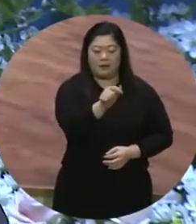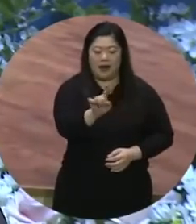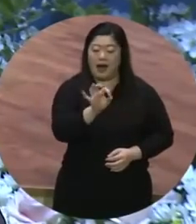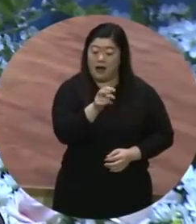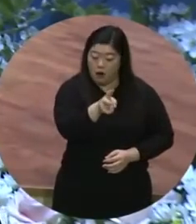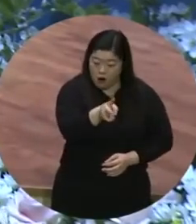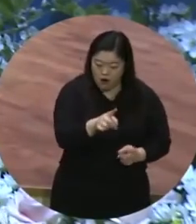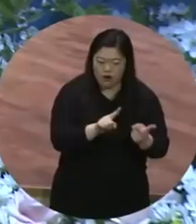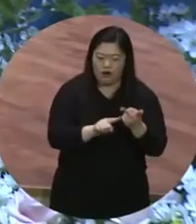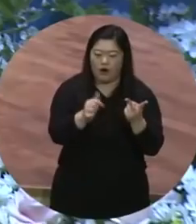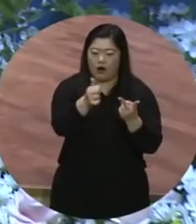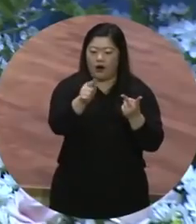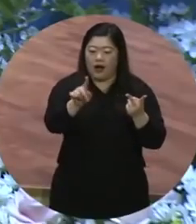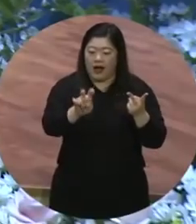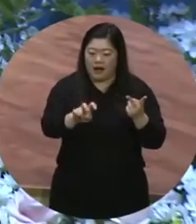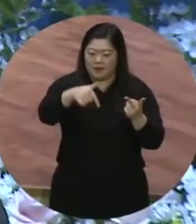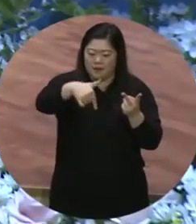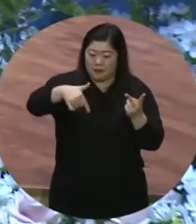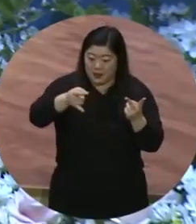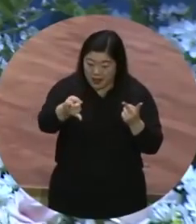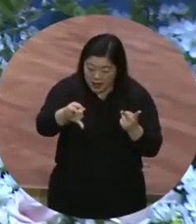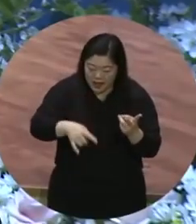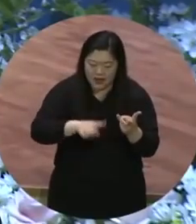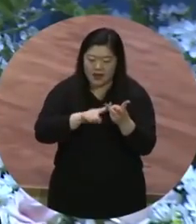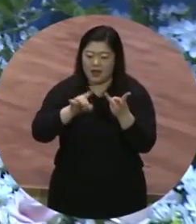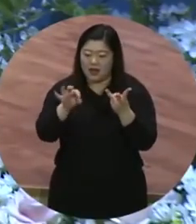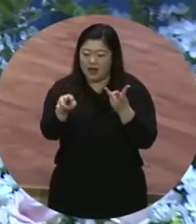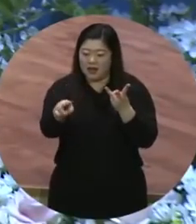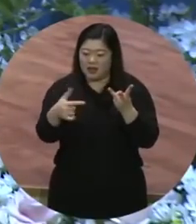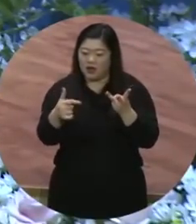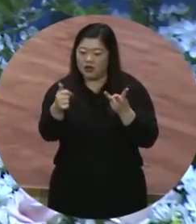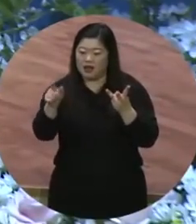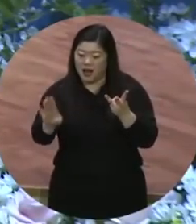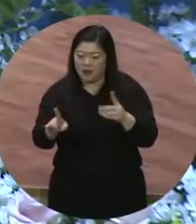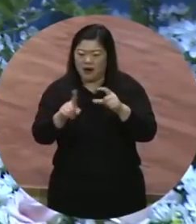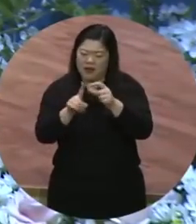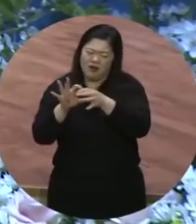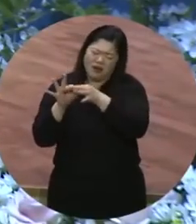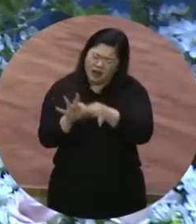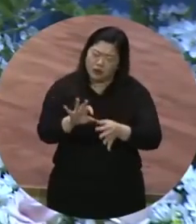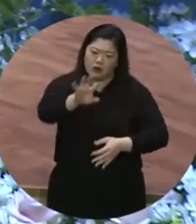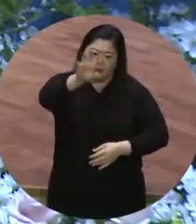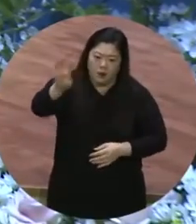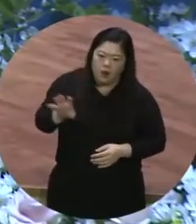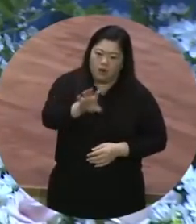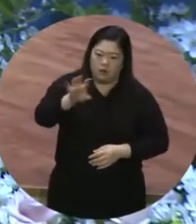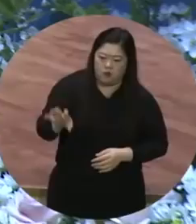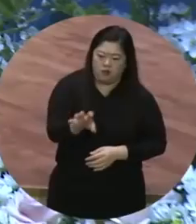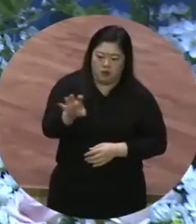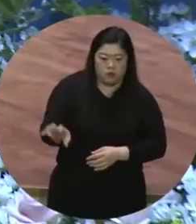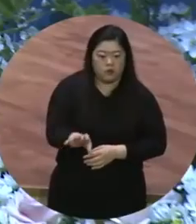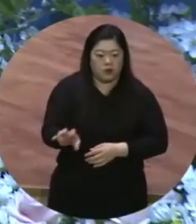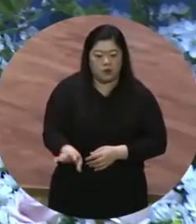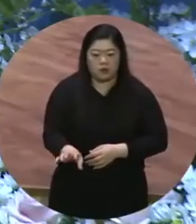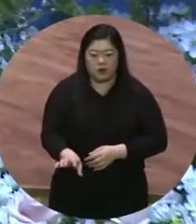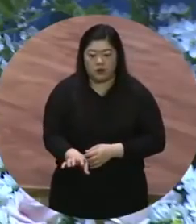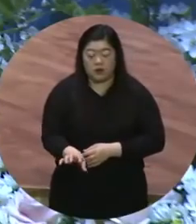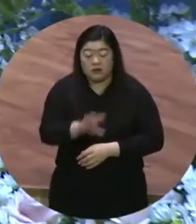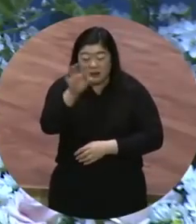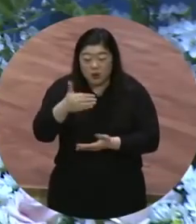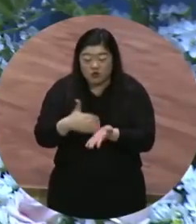또 함께 연합한 자 이런 표현이 반복적으로 나오는데 무려 9번이나